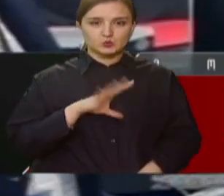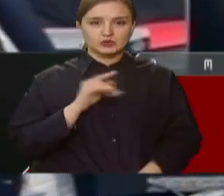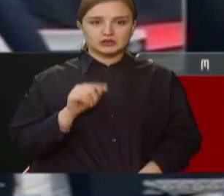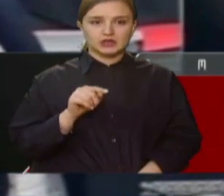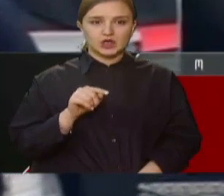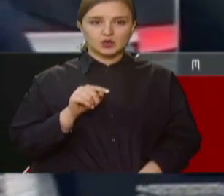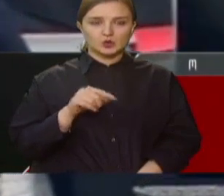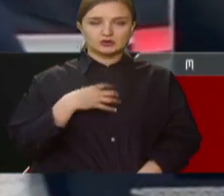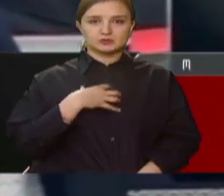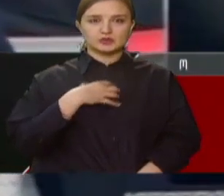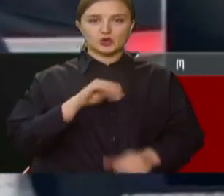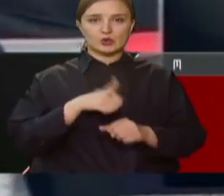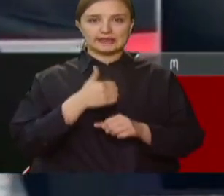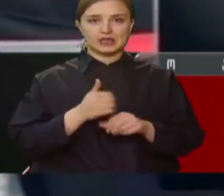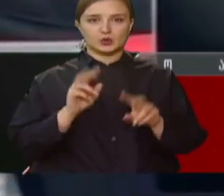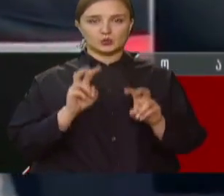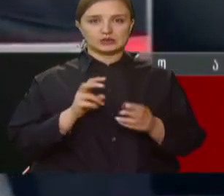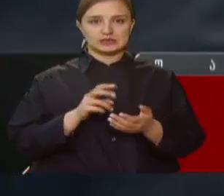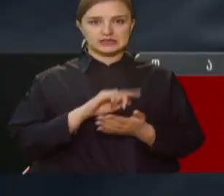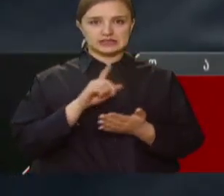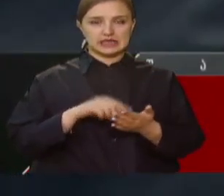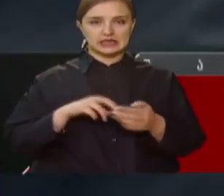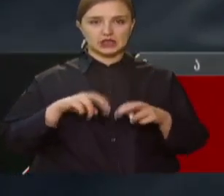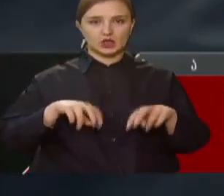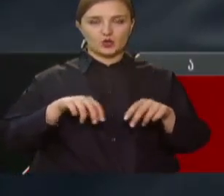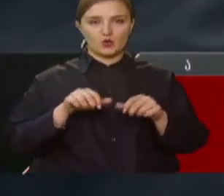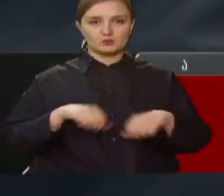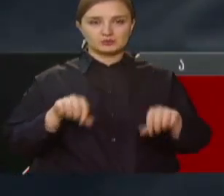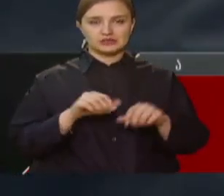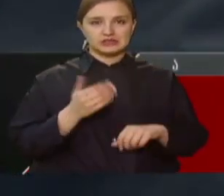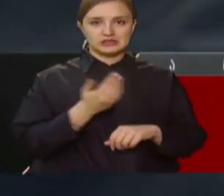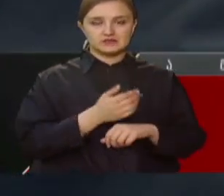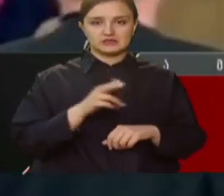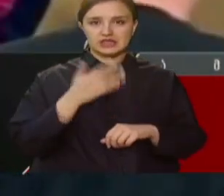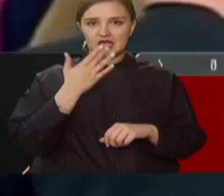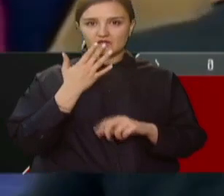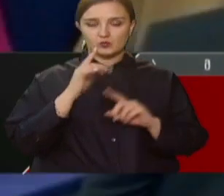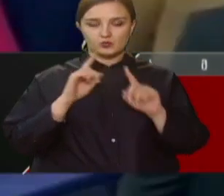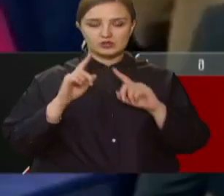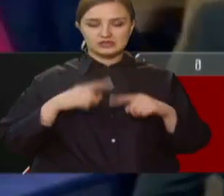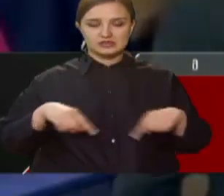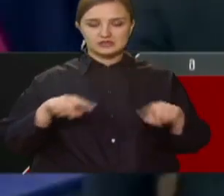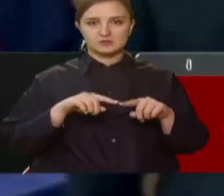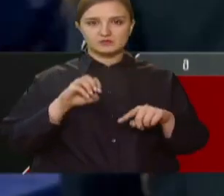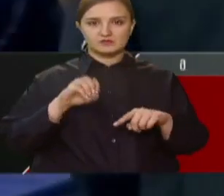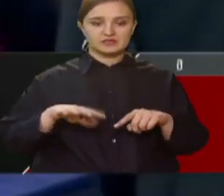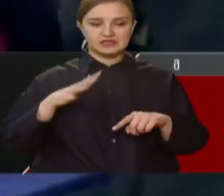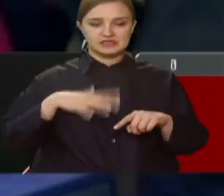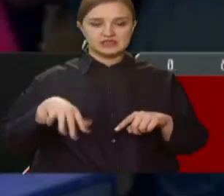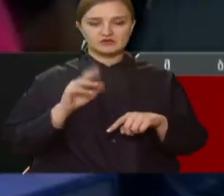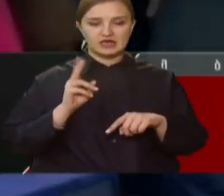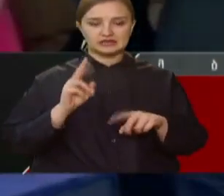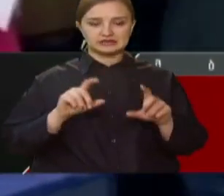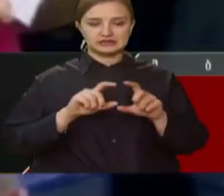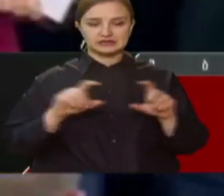tertuari prioritatului sacetri, comisiei stuis, da Europolis Sabcios stuis, vidre isini, საქართველოს მიანიჭებენ კანდიდატის